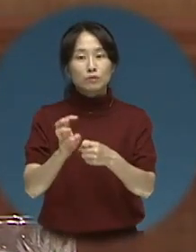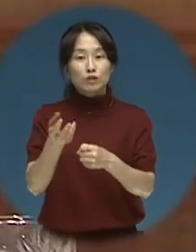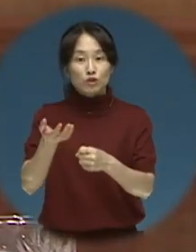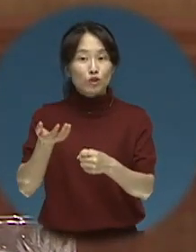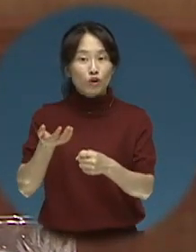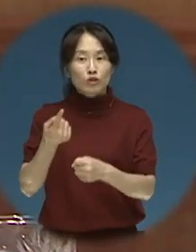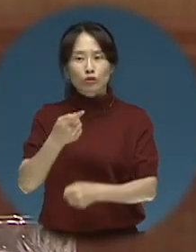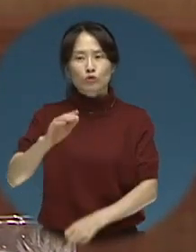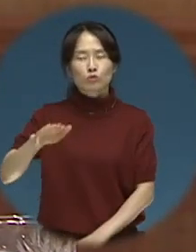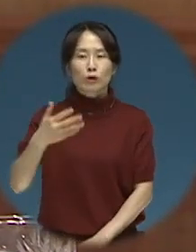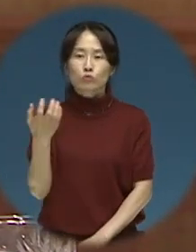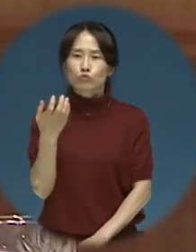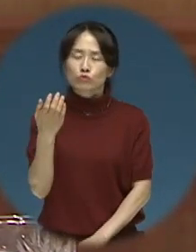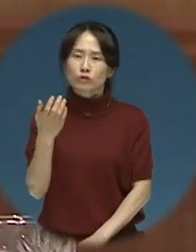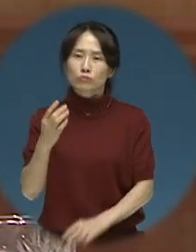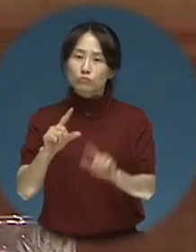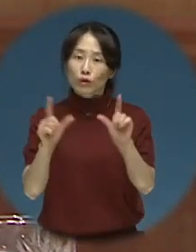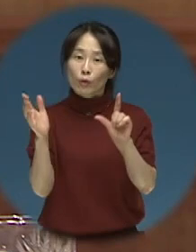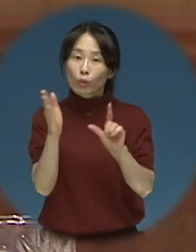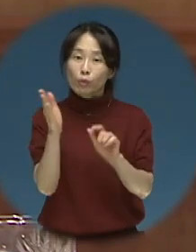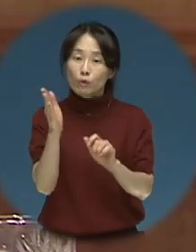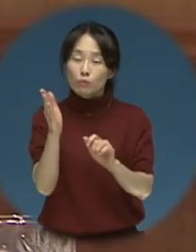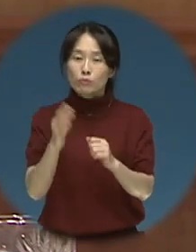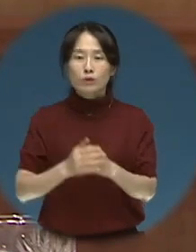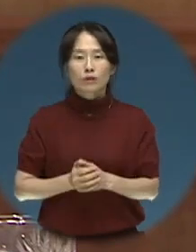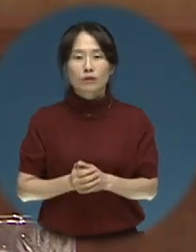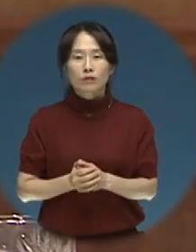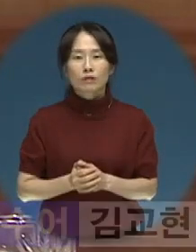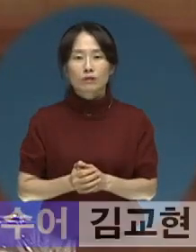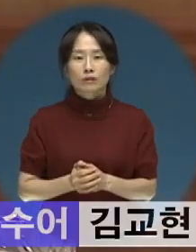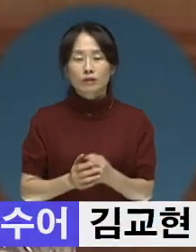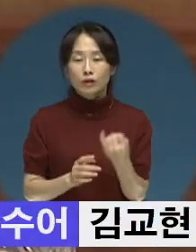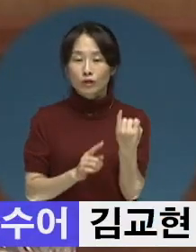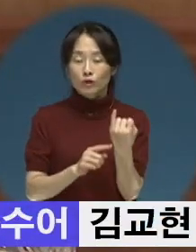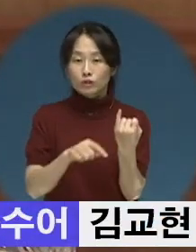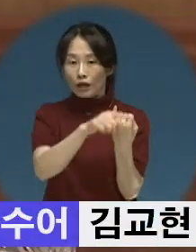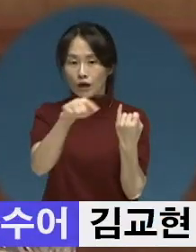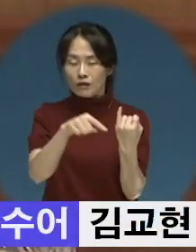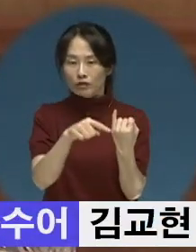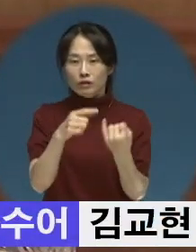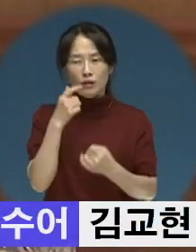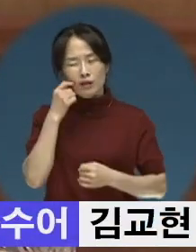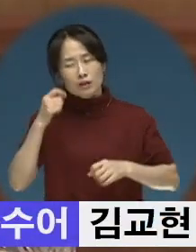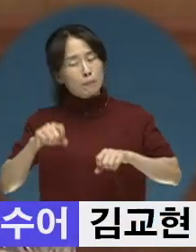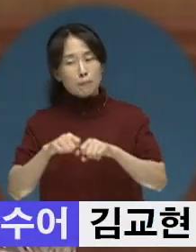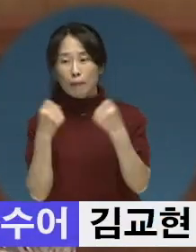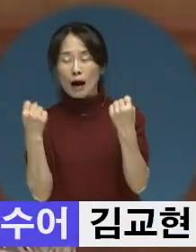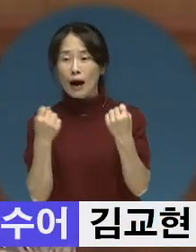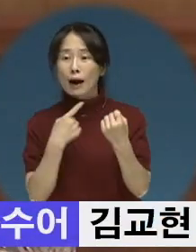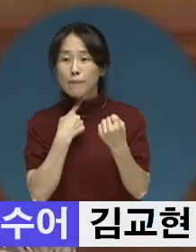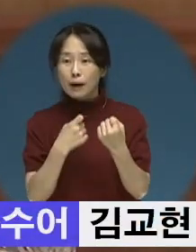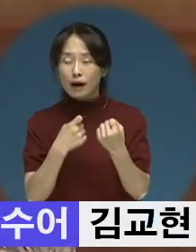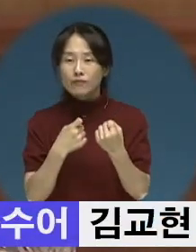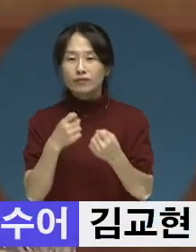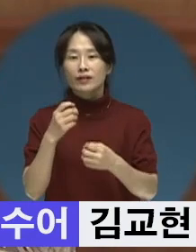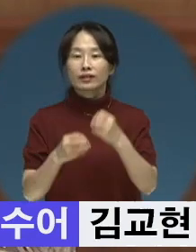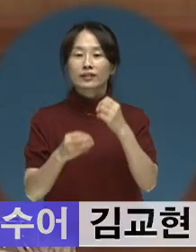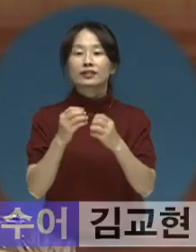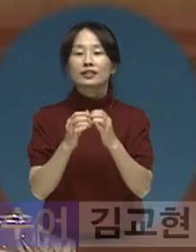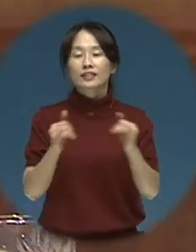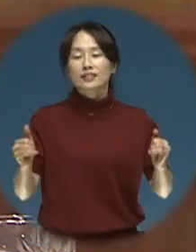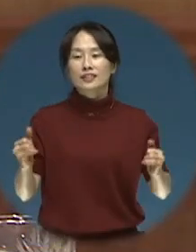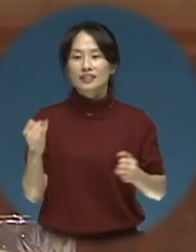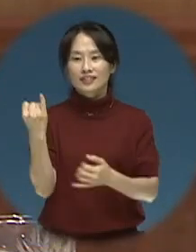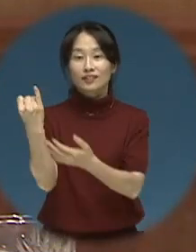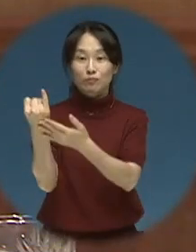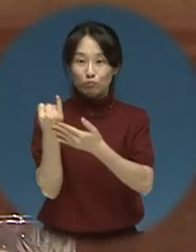그러니까 1990년경에네요. 이 당대 여성들에게 폭발적인 사랑을 받은 작가 한 분을 오늘